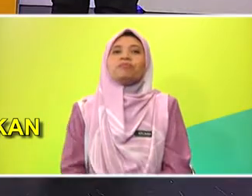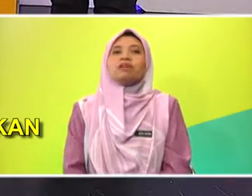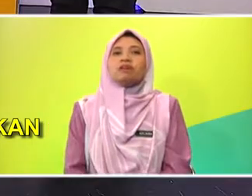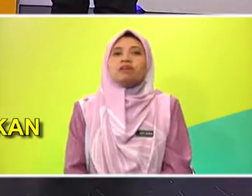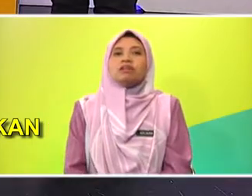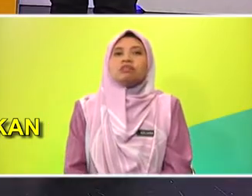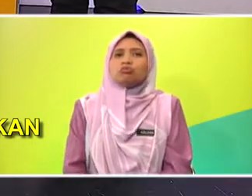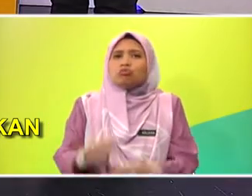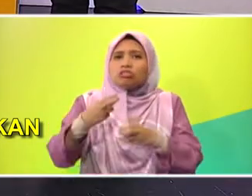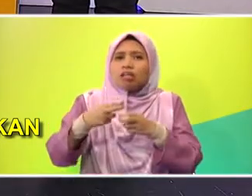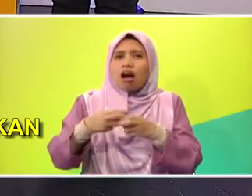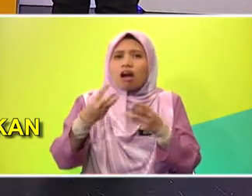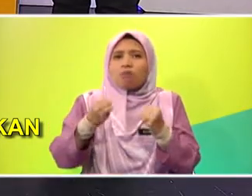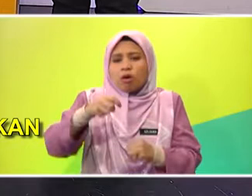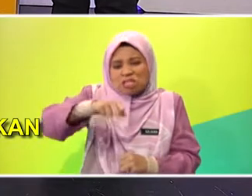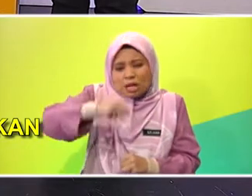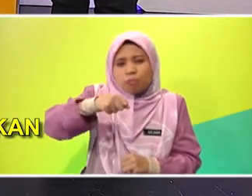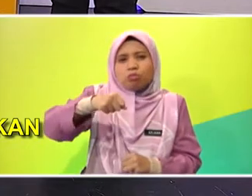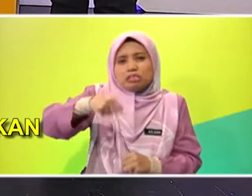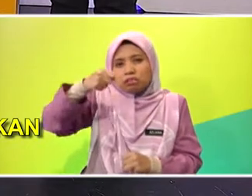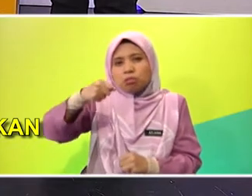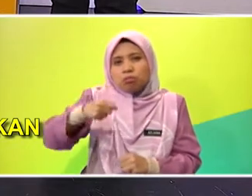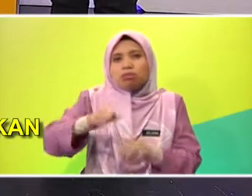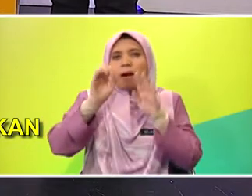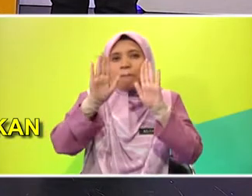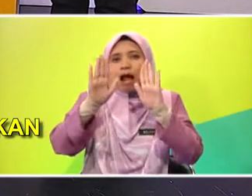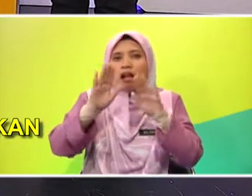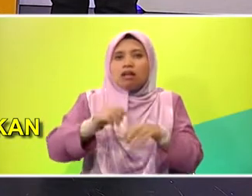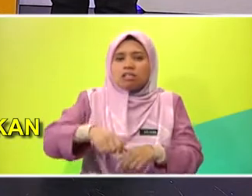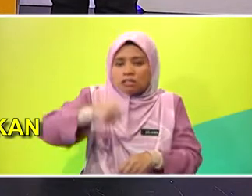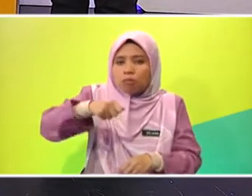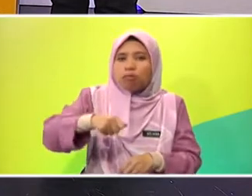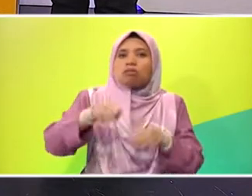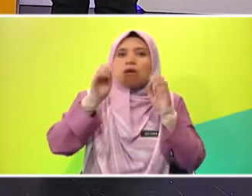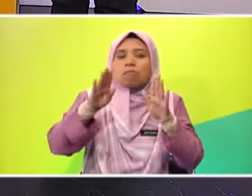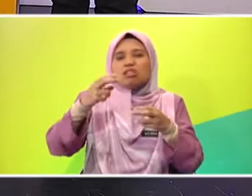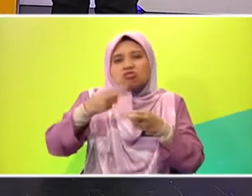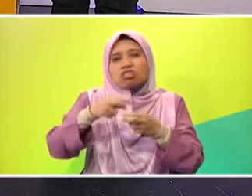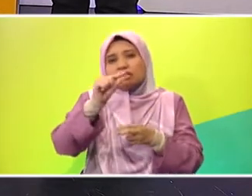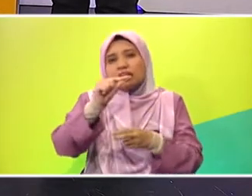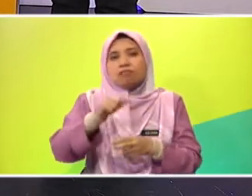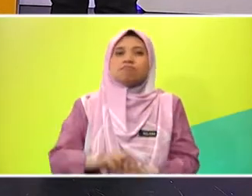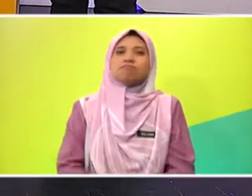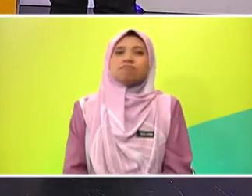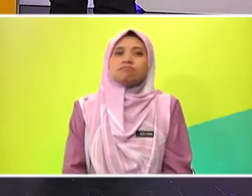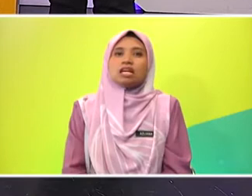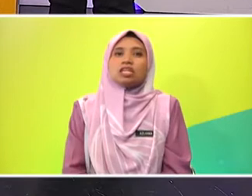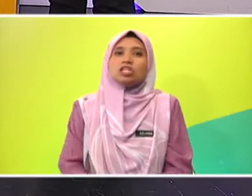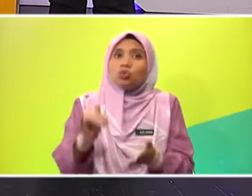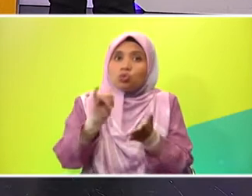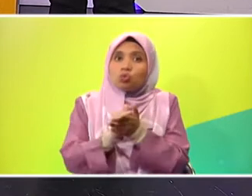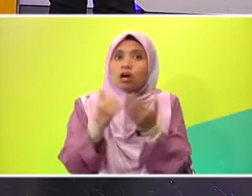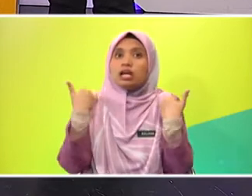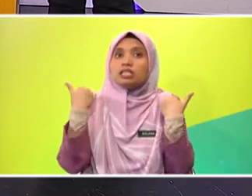orang dia suku macam semesta suka semua itu memerlukan tekanan yang kuat sehingga perlu memegang dengan betul itu adalah salah